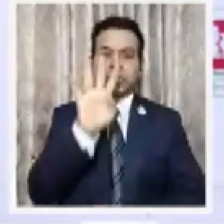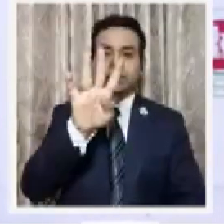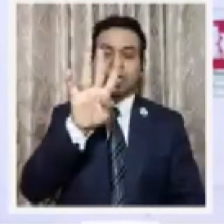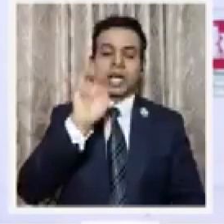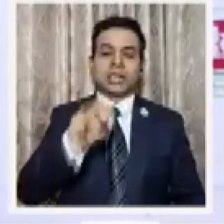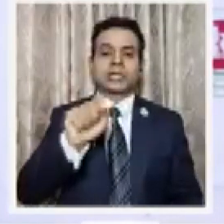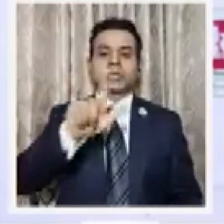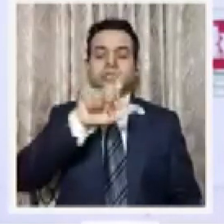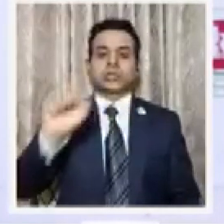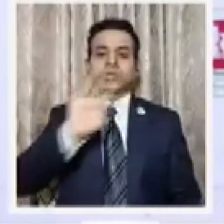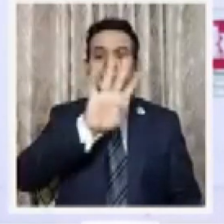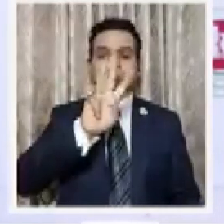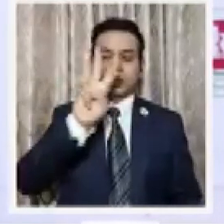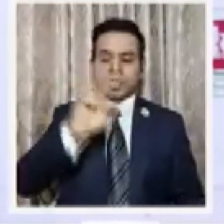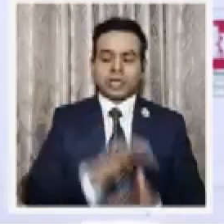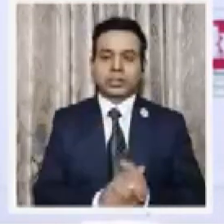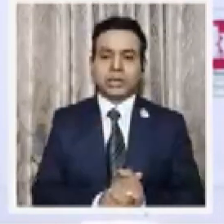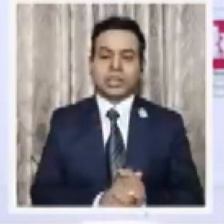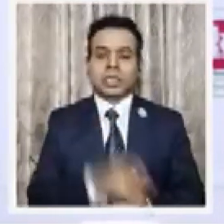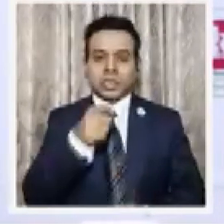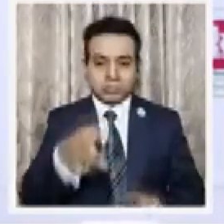গতকাল মোট সেবা গ্রহণ করেছেন